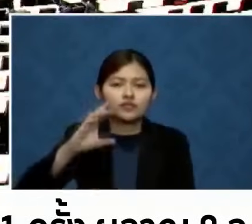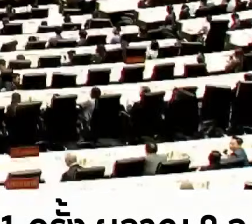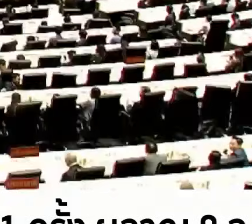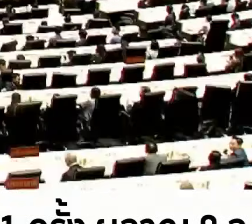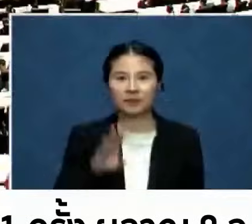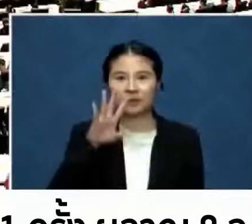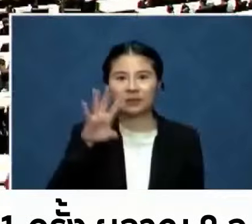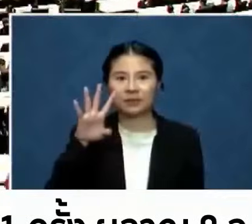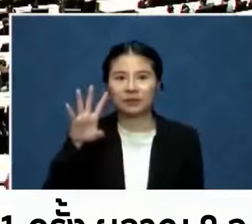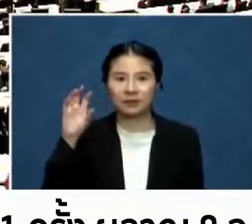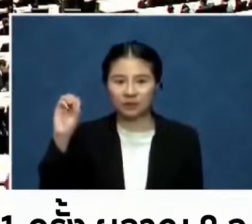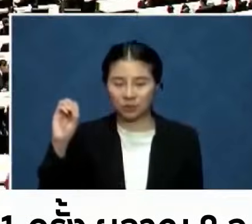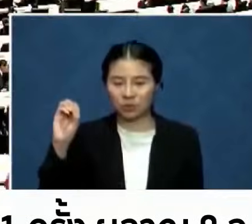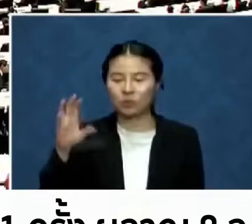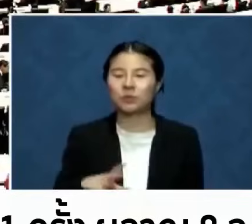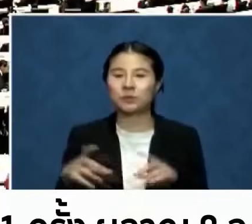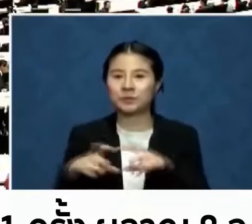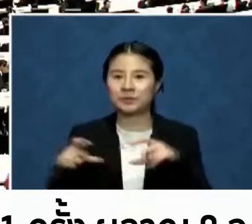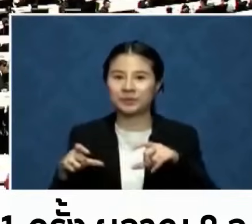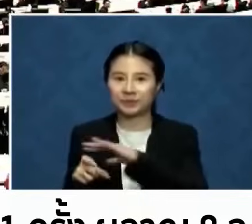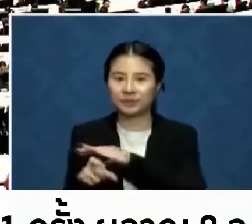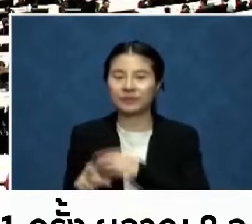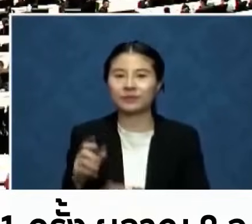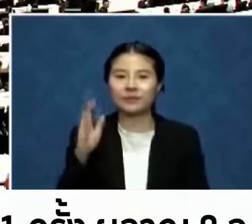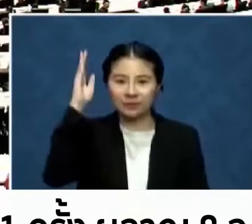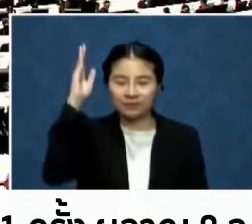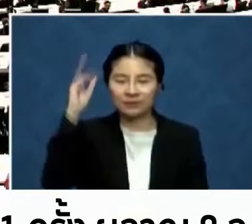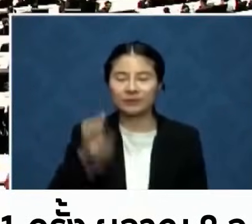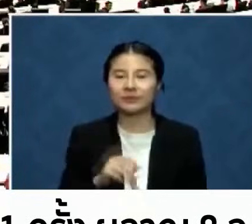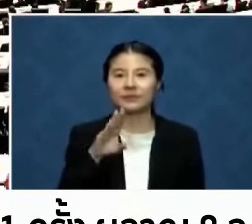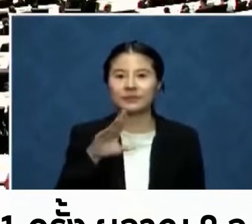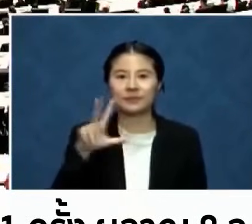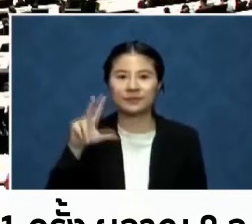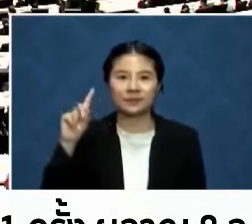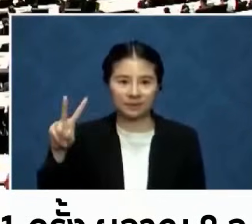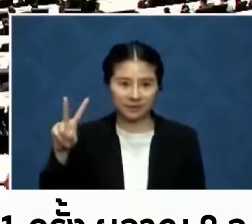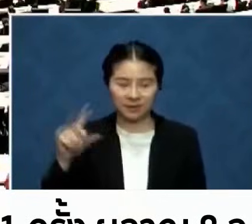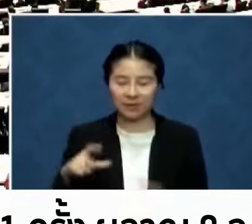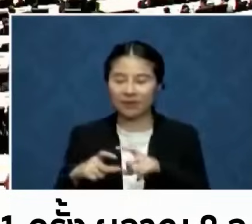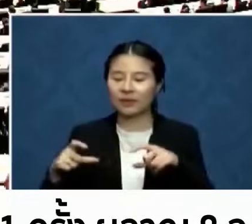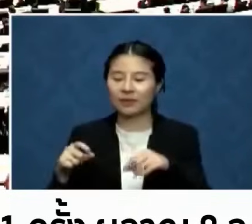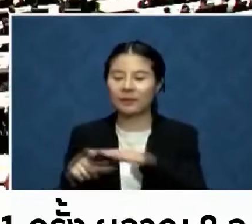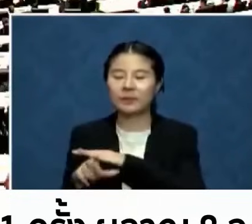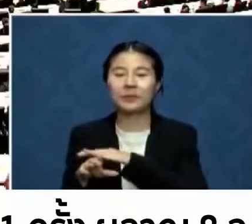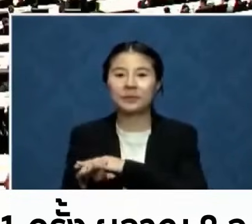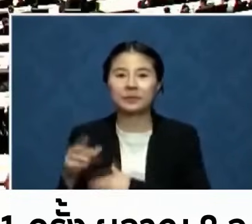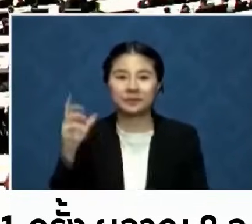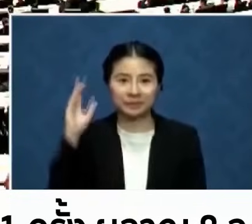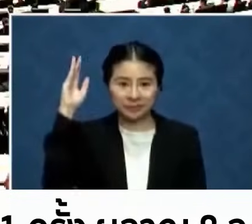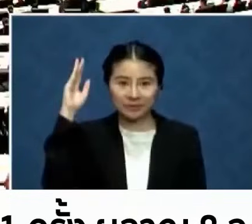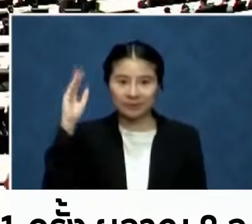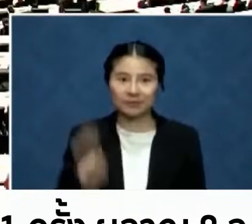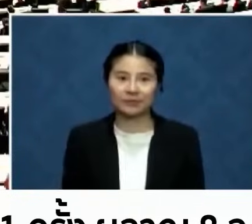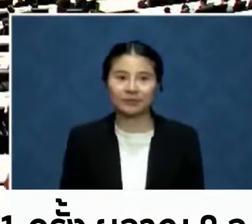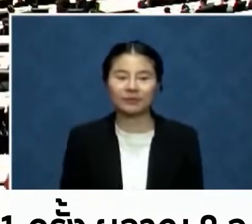เหลือสส้าไกลลงมติแค่ 2คนจาก 92คนที่แสดงตนนะครับออเหมือนกับคุณอนุสรณ์พยายามจะบอกว่าก้าไกลเนี่ยเล่นเกม